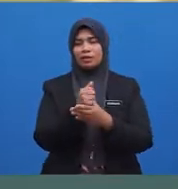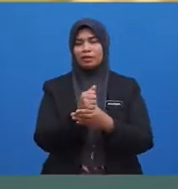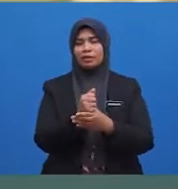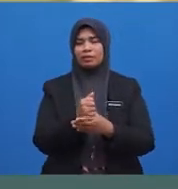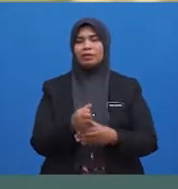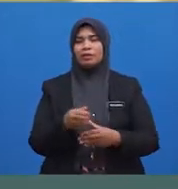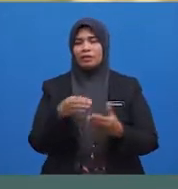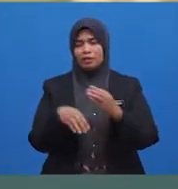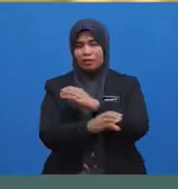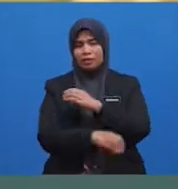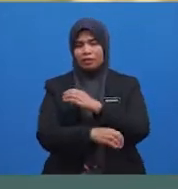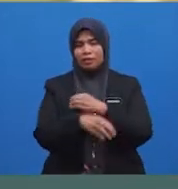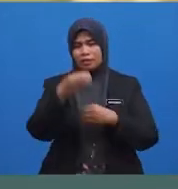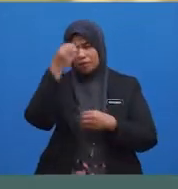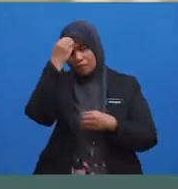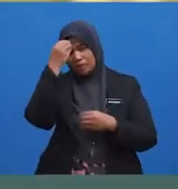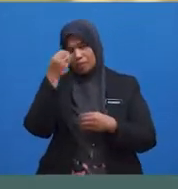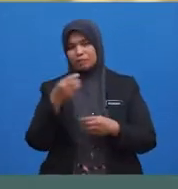Belanda telah dimeterai pada tahun